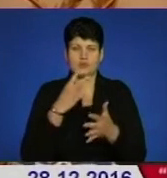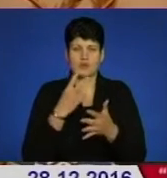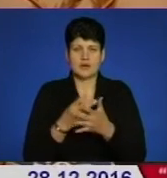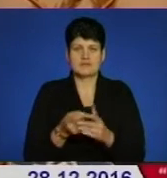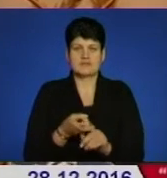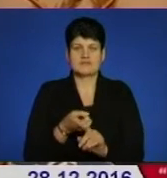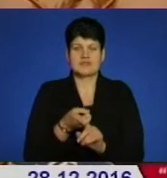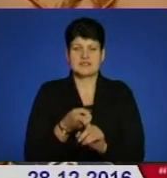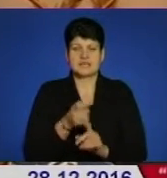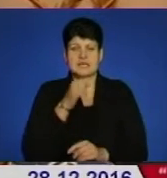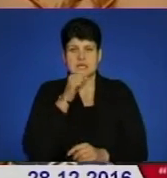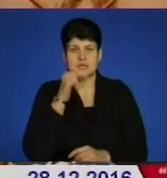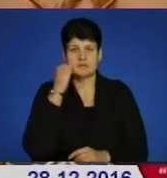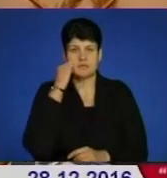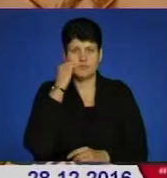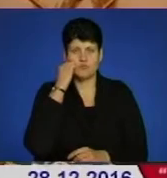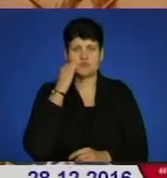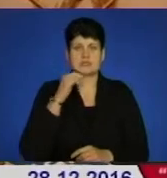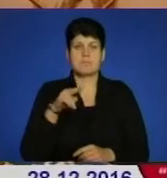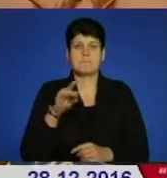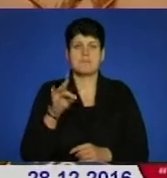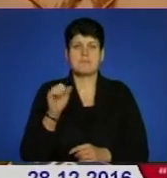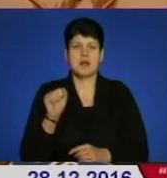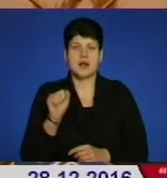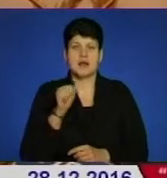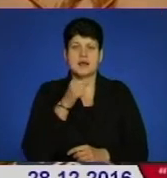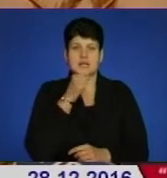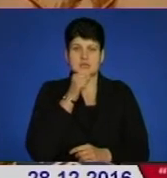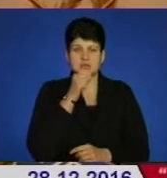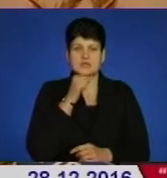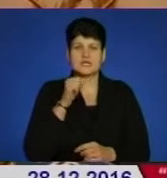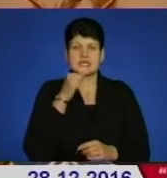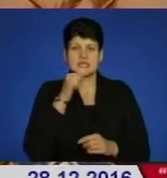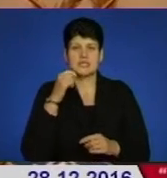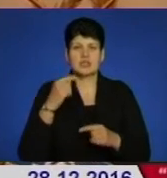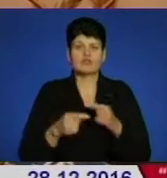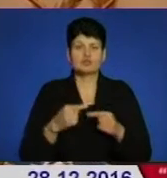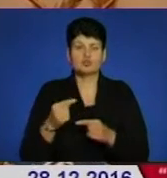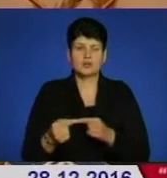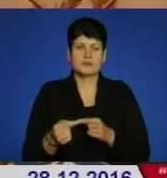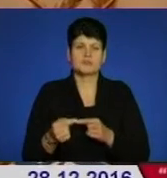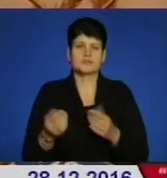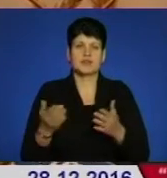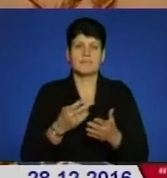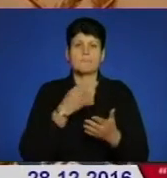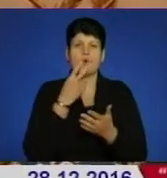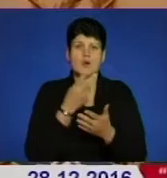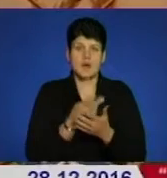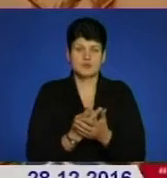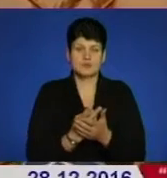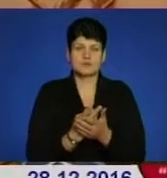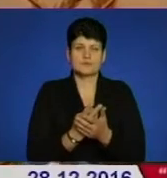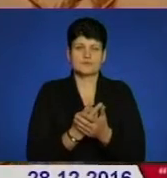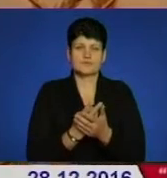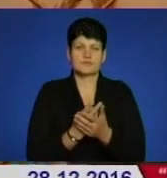сім'ї. Дід, бабуся, прадідусь і діти, внуки, які показують на,